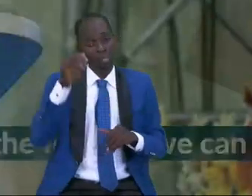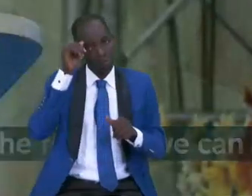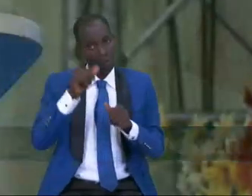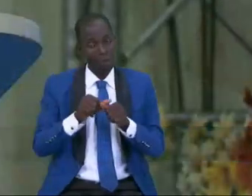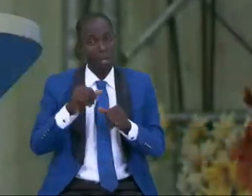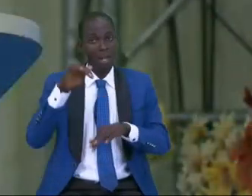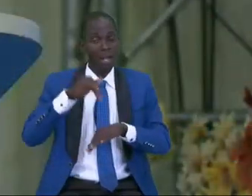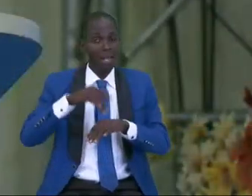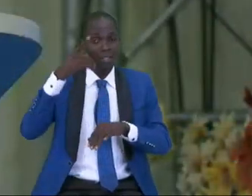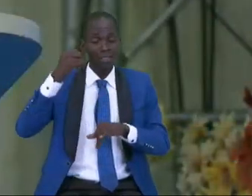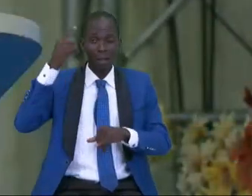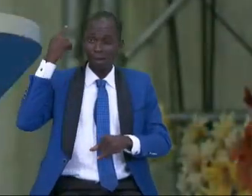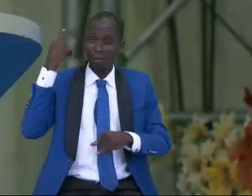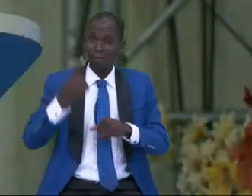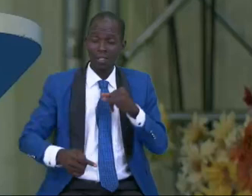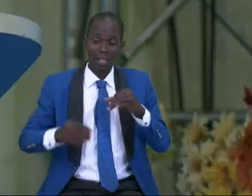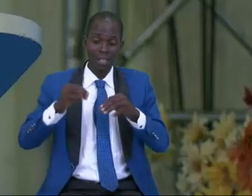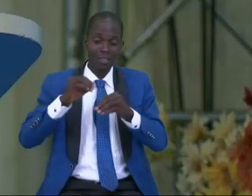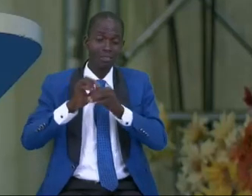Au dernier Amen,